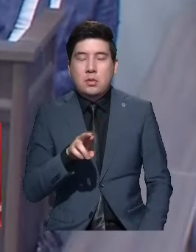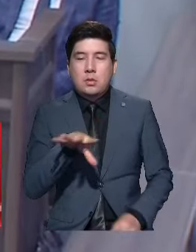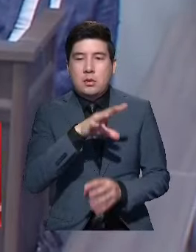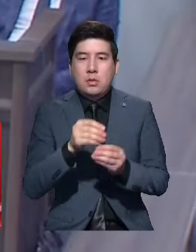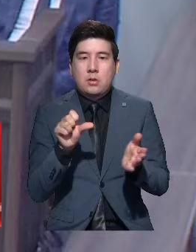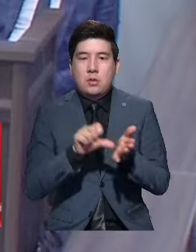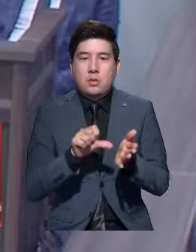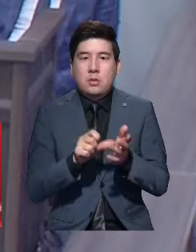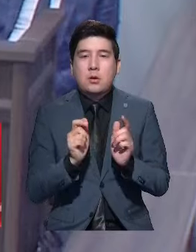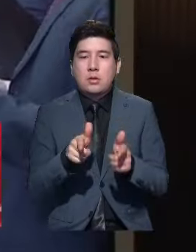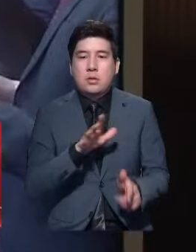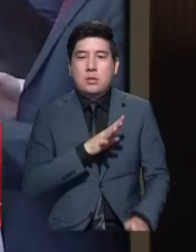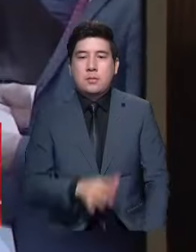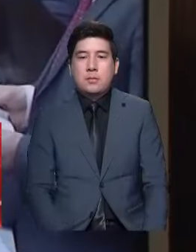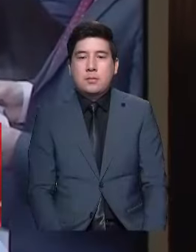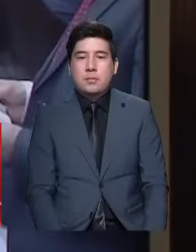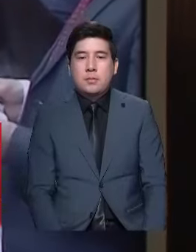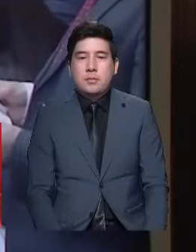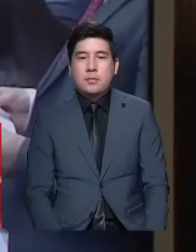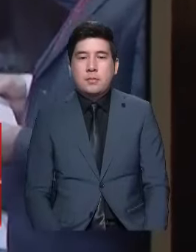өтінішін қабылдады.